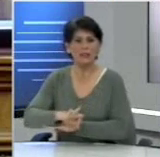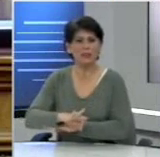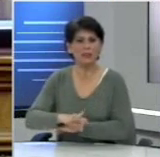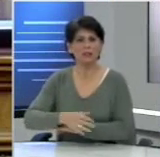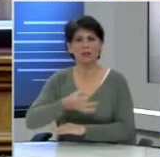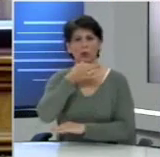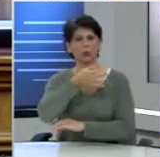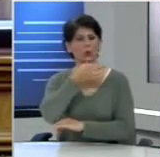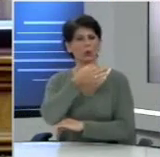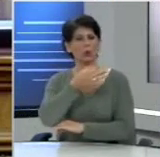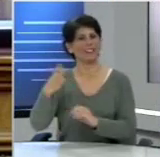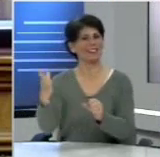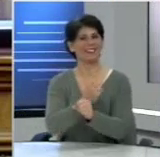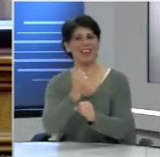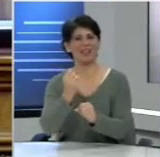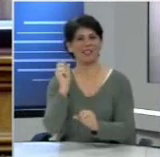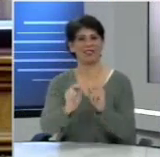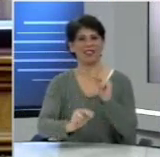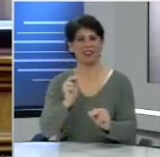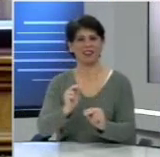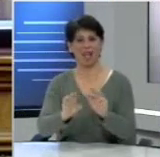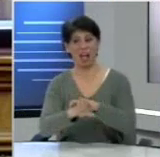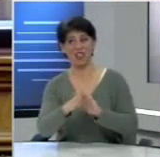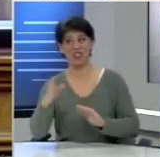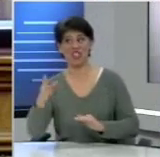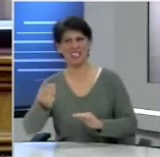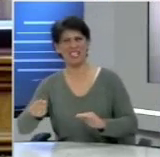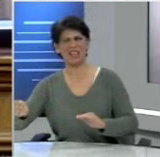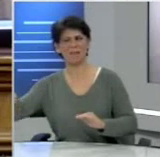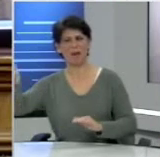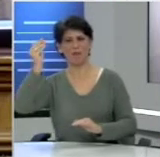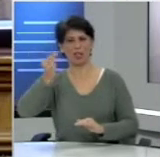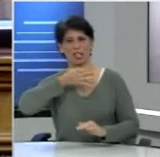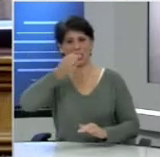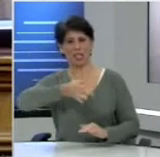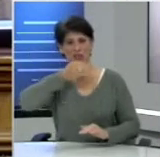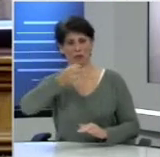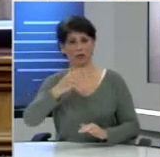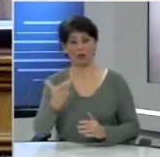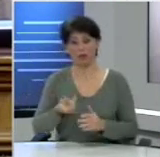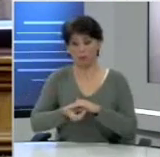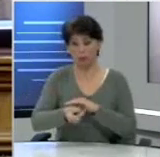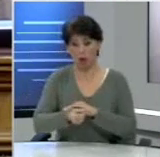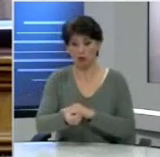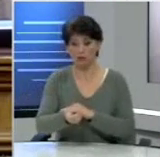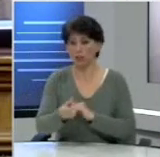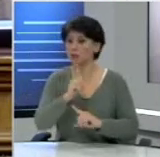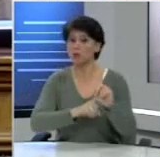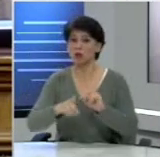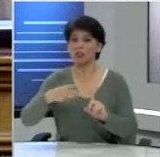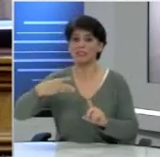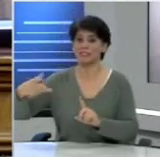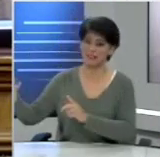ρητορική της οποίας κερδίσαν τις εκλογές. Η ακροδεξιά ρητορική. Ότι τους πρόσφυγες τους έφερνε ο ΣΥΡΙΖΑ στη